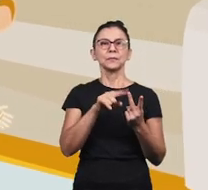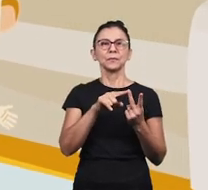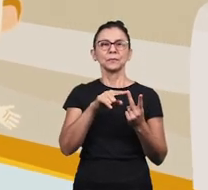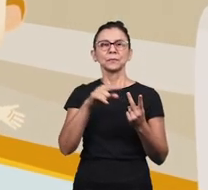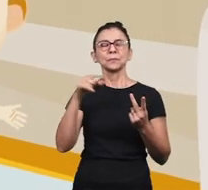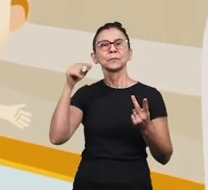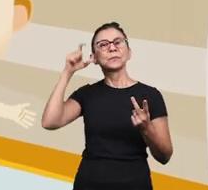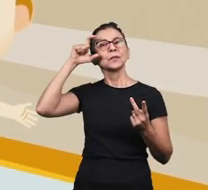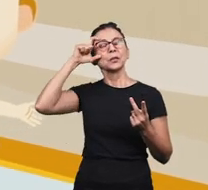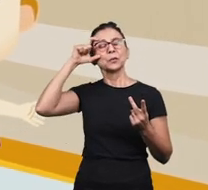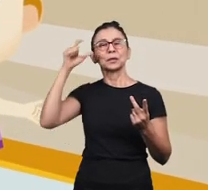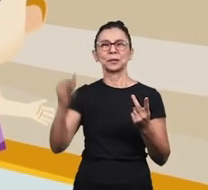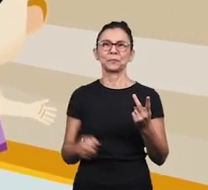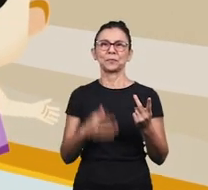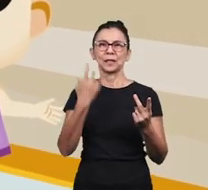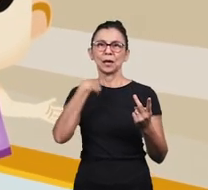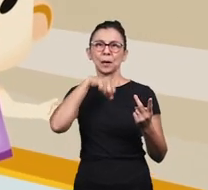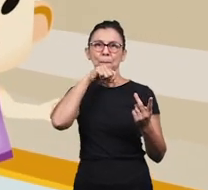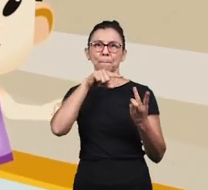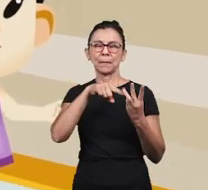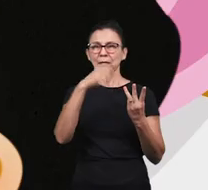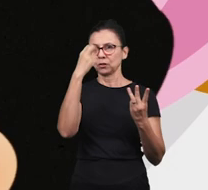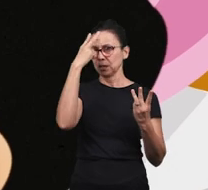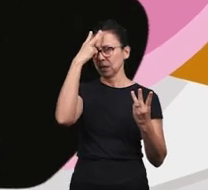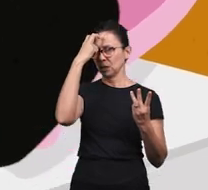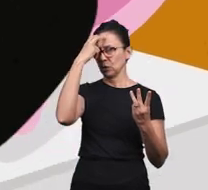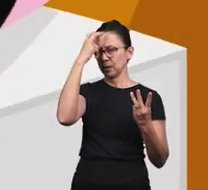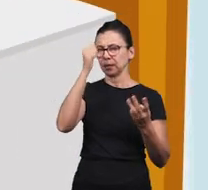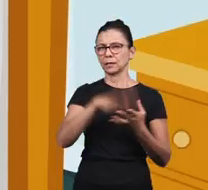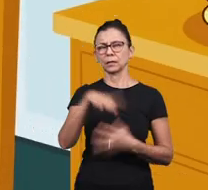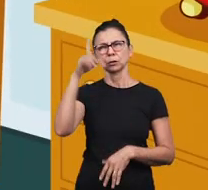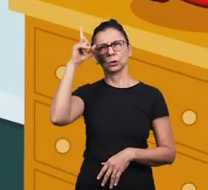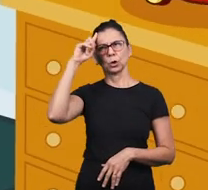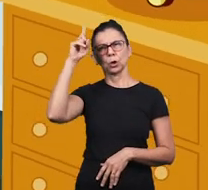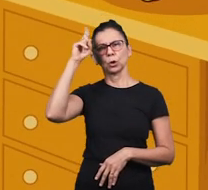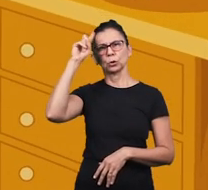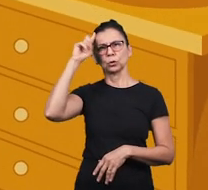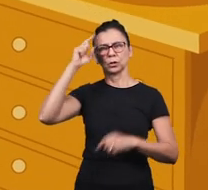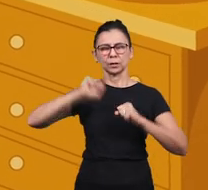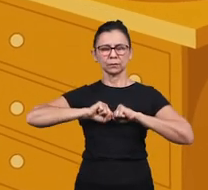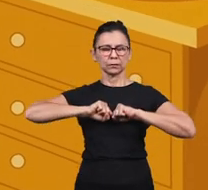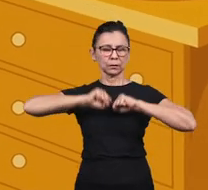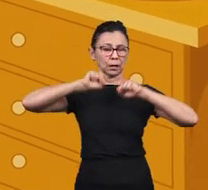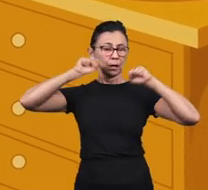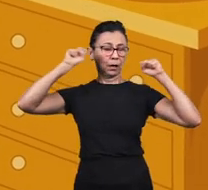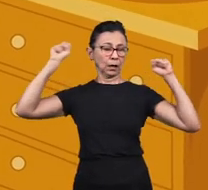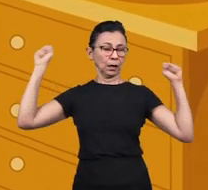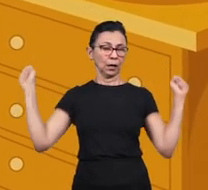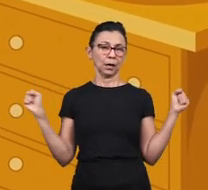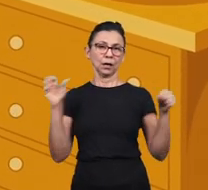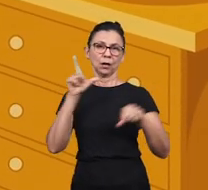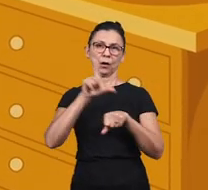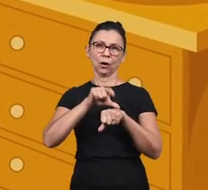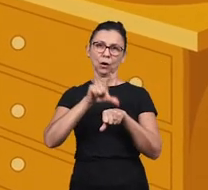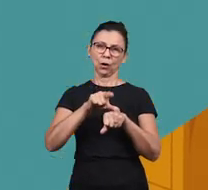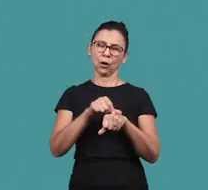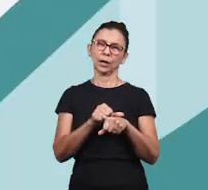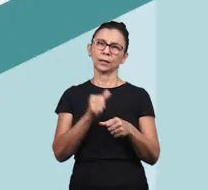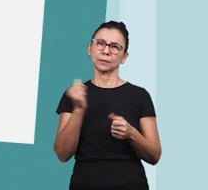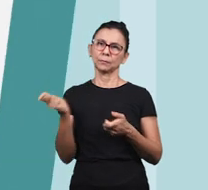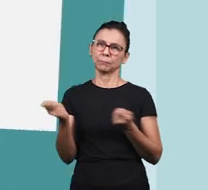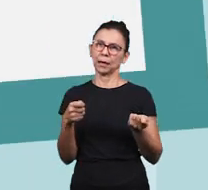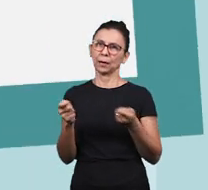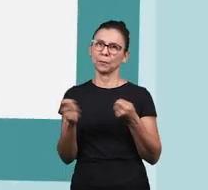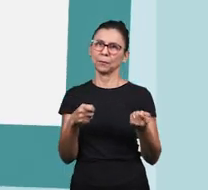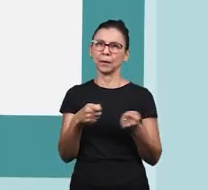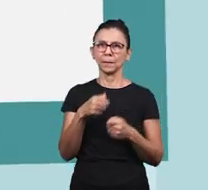d'Héloïse. Et ça, c'est la routine définie par la famille. Héloïse se réveille au même horaire tous les jours et